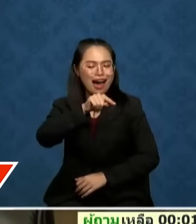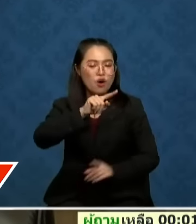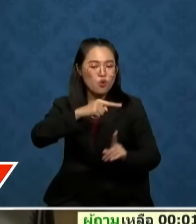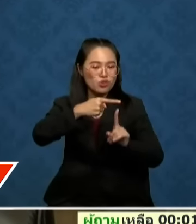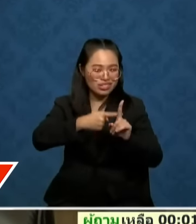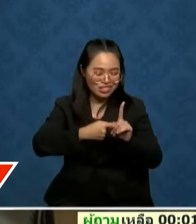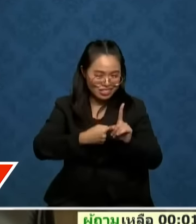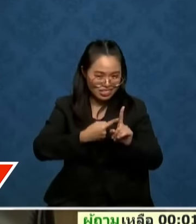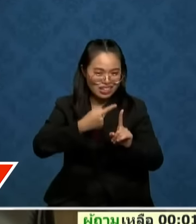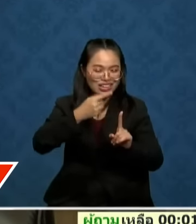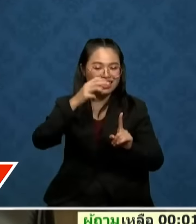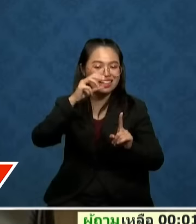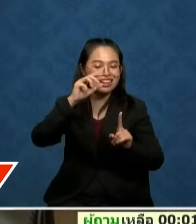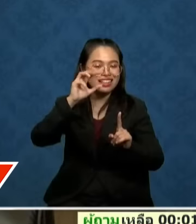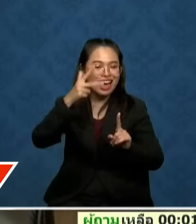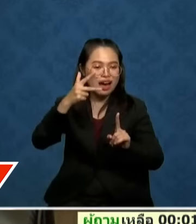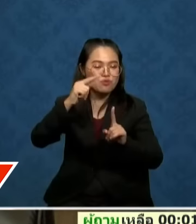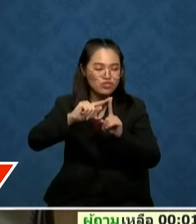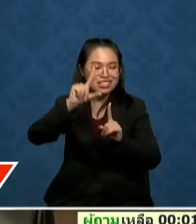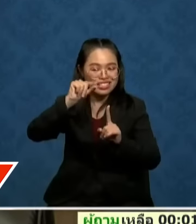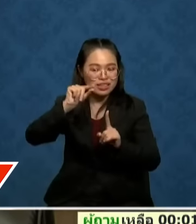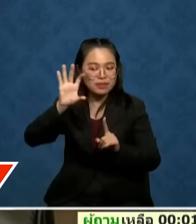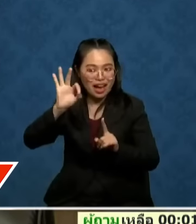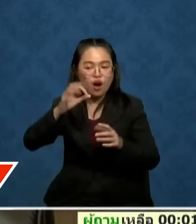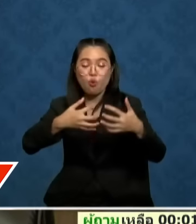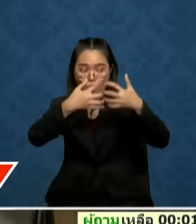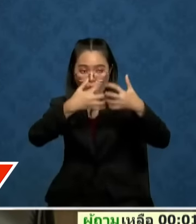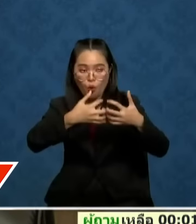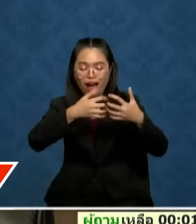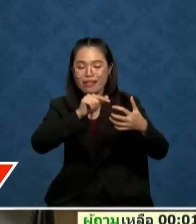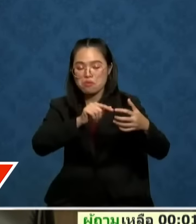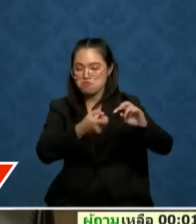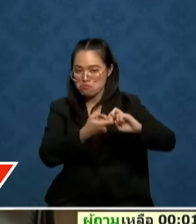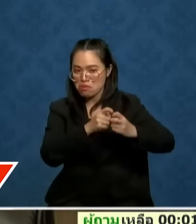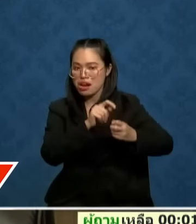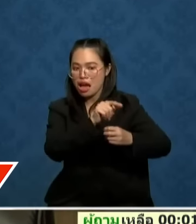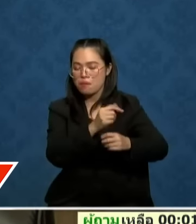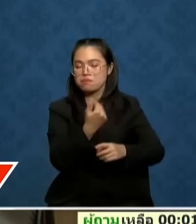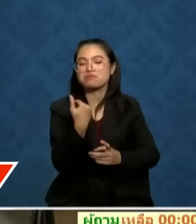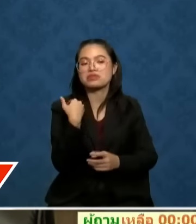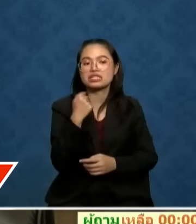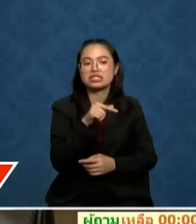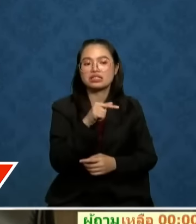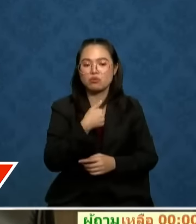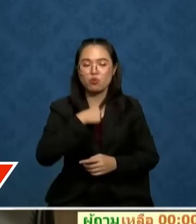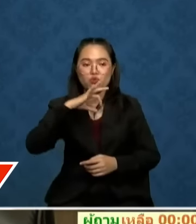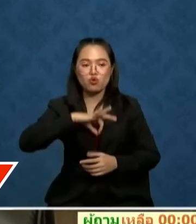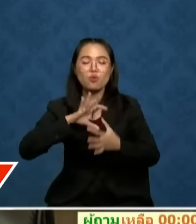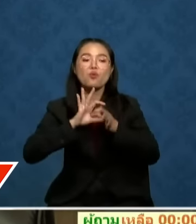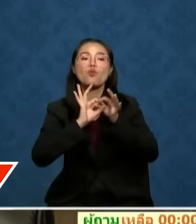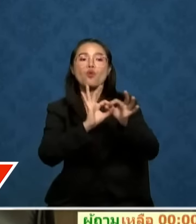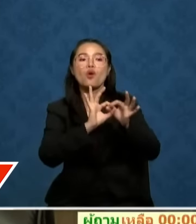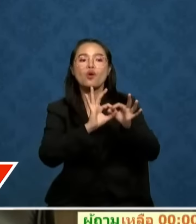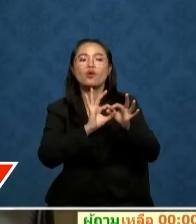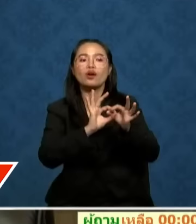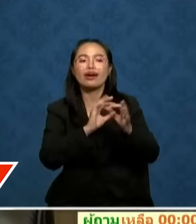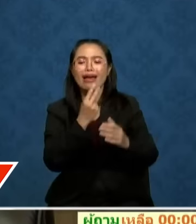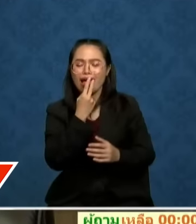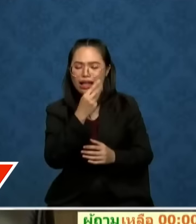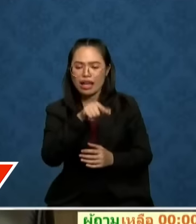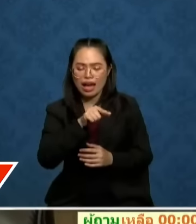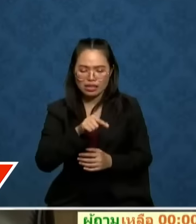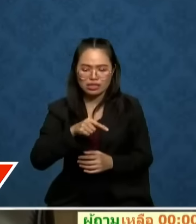29มีนาว่าโรงงานแห่งนี้มีปัญหาแน่ๆและที่ท่านได้ยินข้อกังวลนี้ของผมท่านได้ยินในสภาแห่